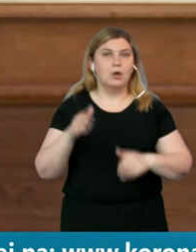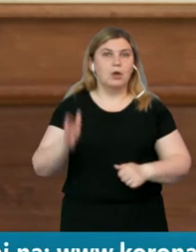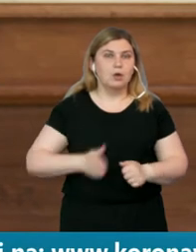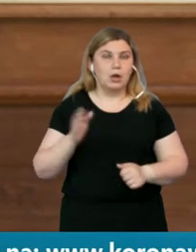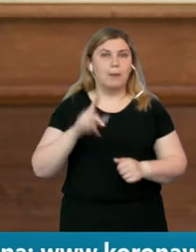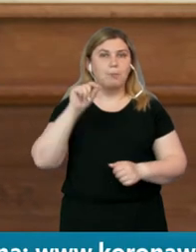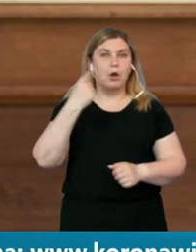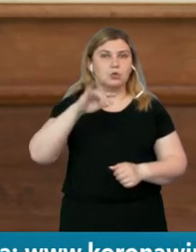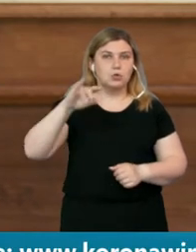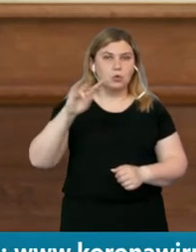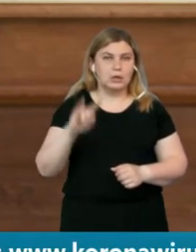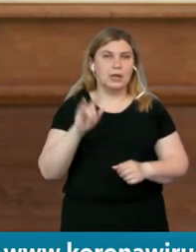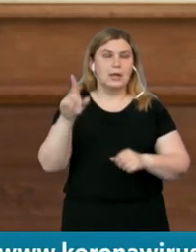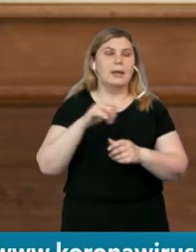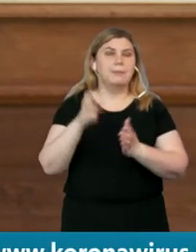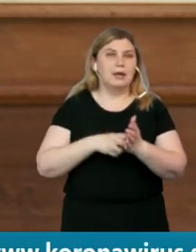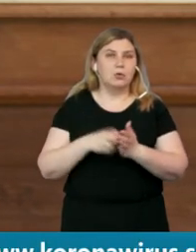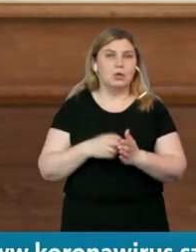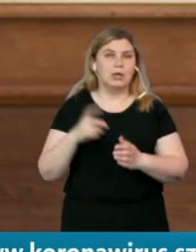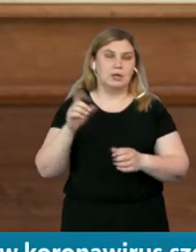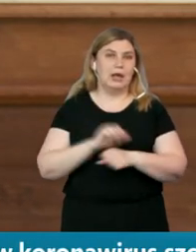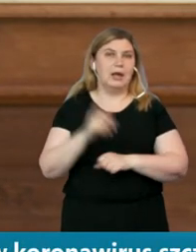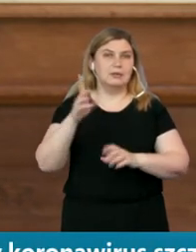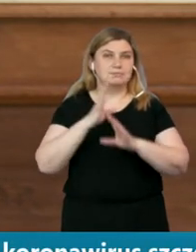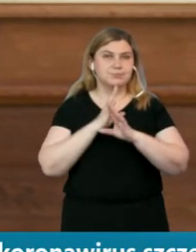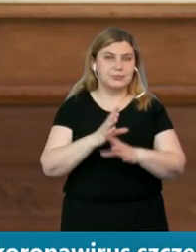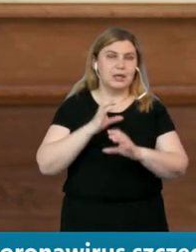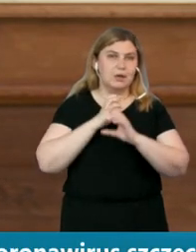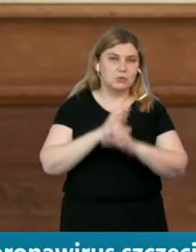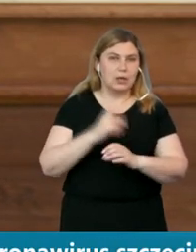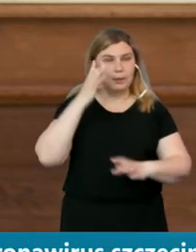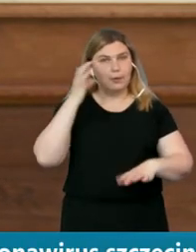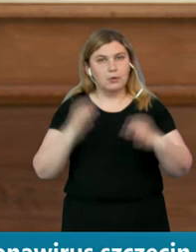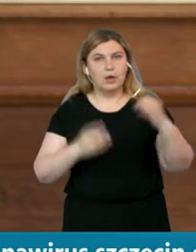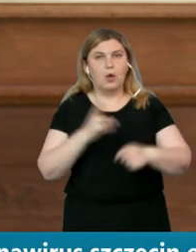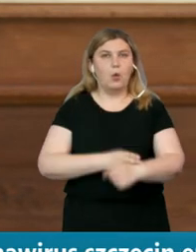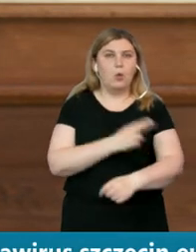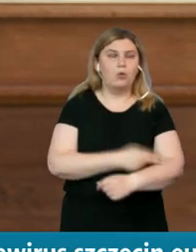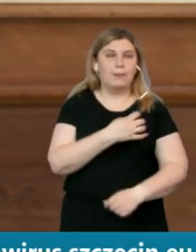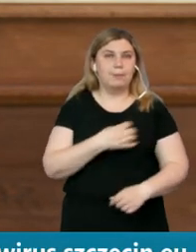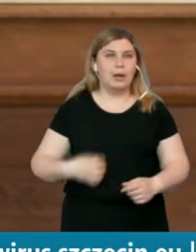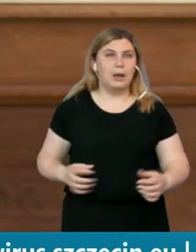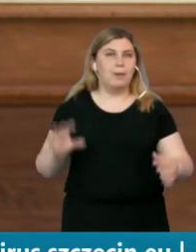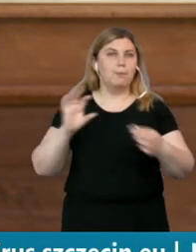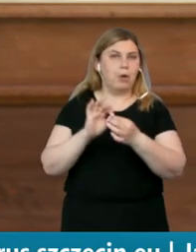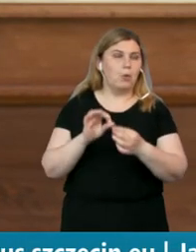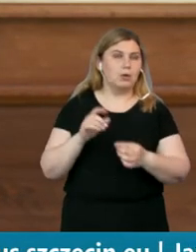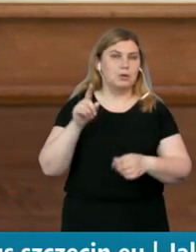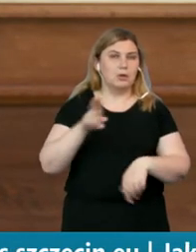brakuje połączeń z resztą Prawobrzeża, a komunikacja miejska stoi w korkach. Może warto byłoby rozważyć z urzędem marszałkowskim połączenia w tej relacji choćby w